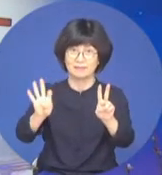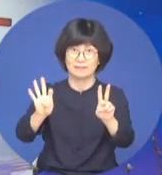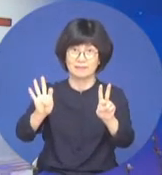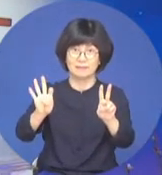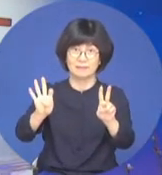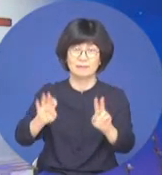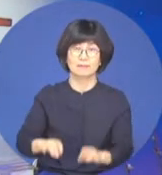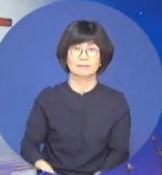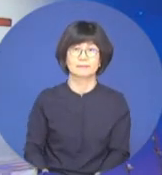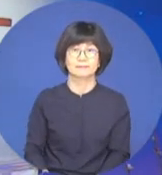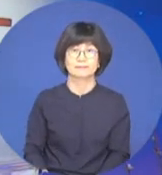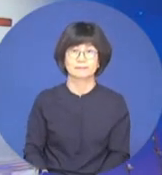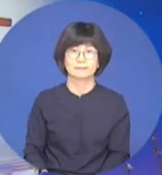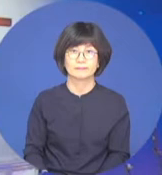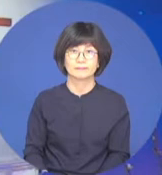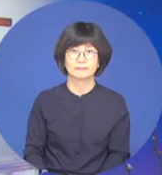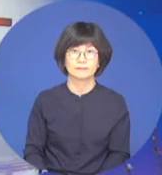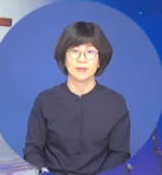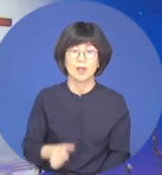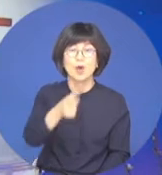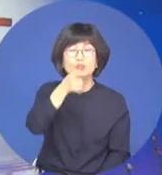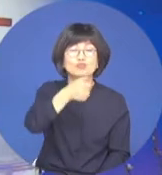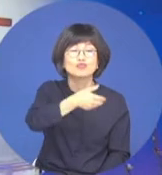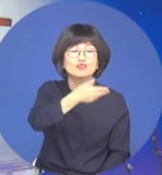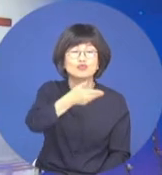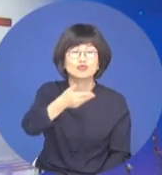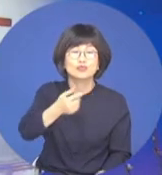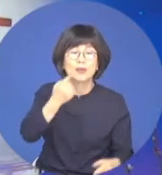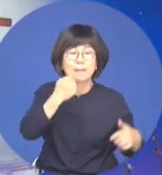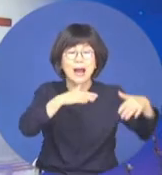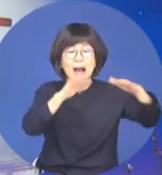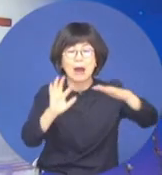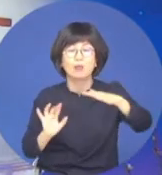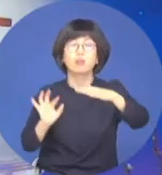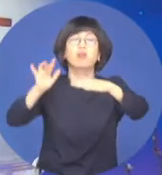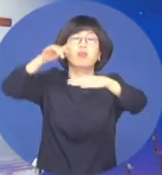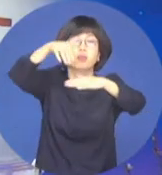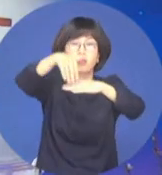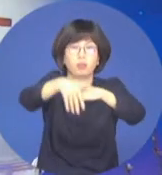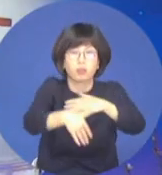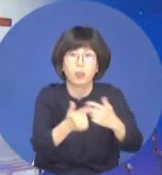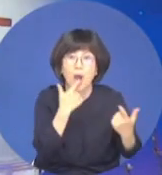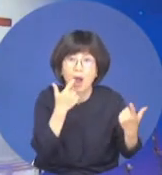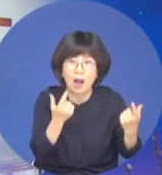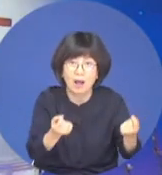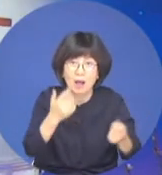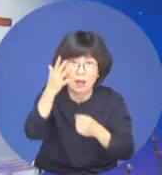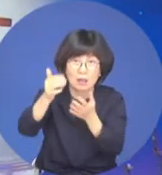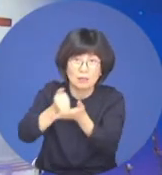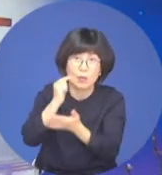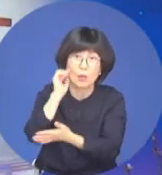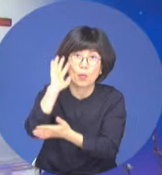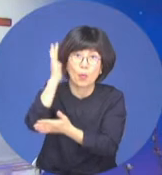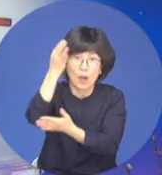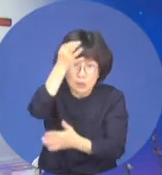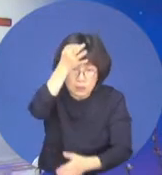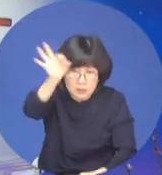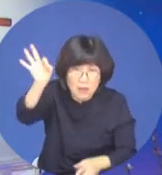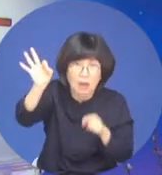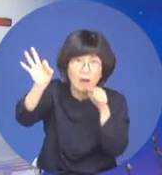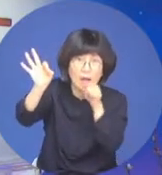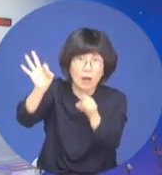있어요. 물이 바다를 덮음 같이 하나님의 영광을 인정하는 것이 세상에